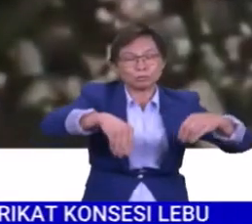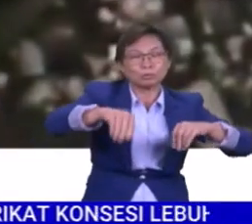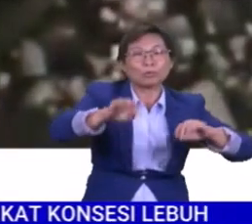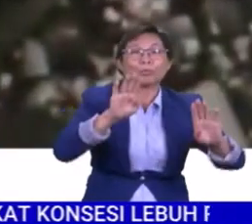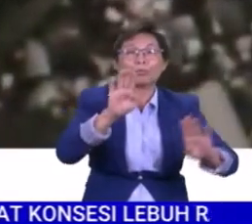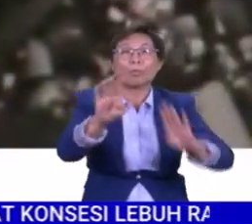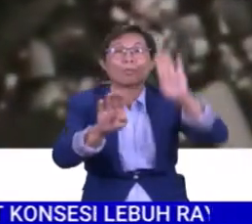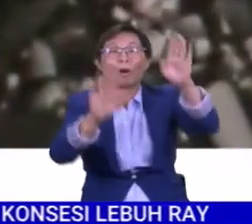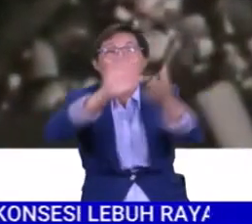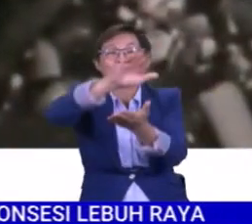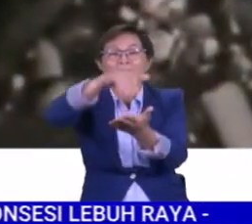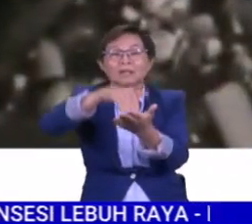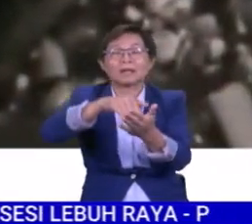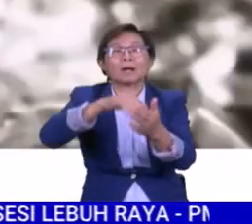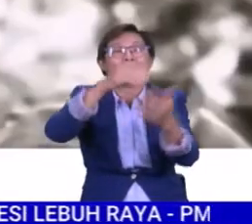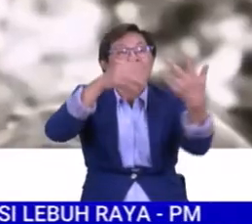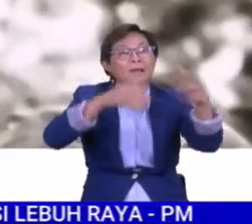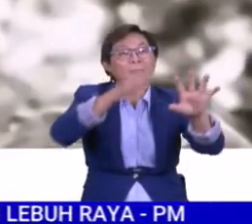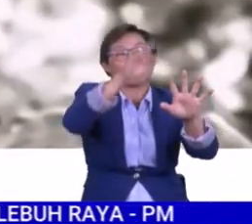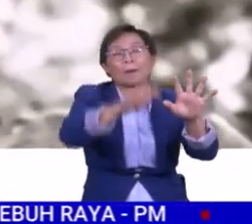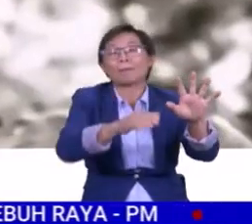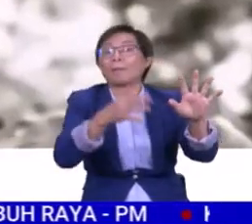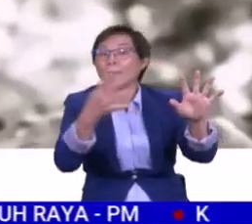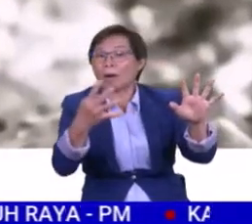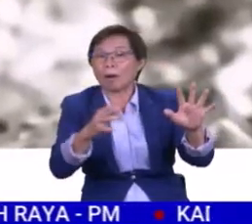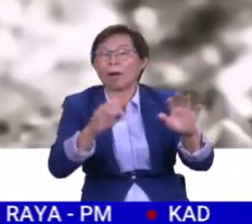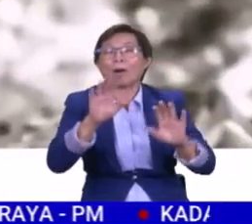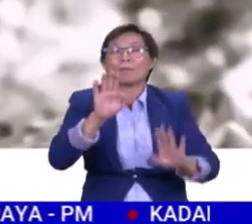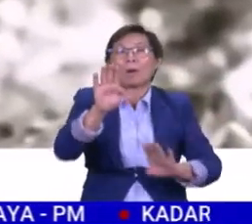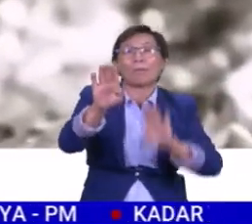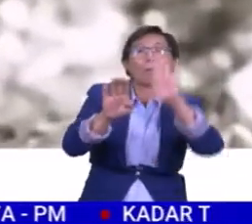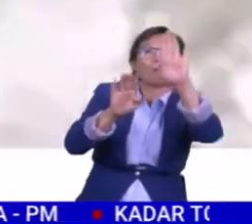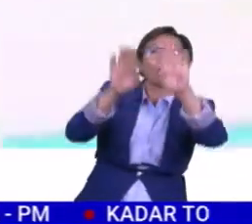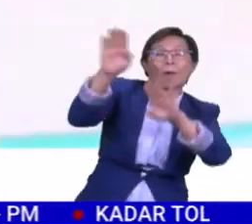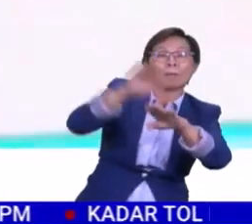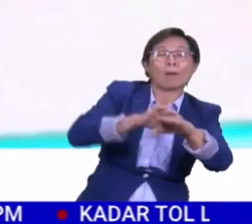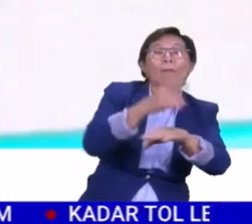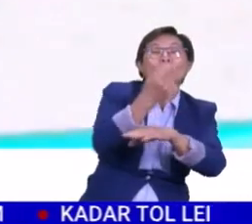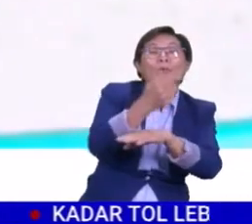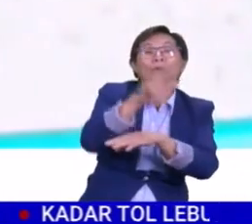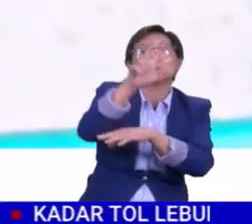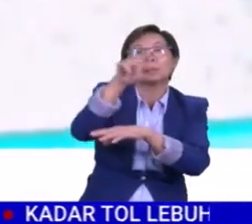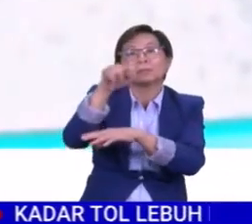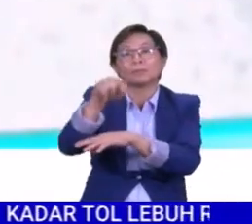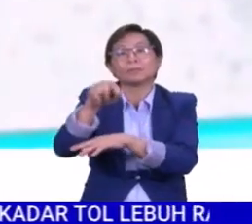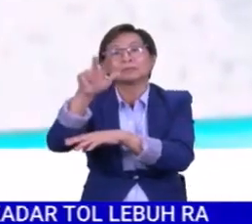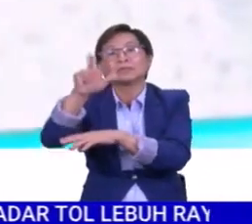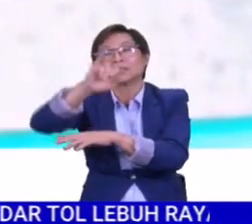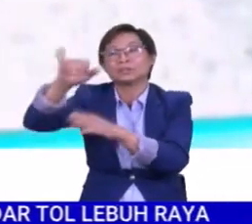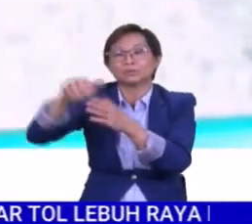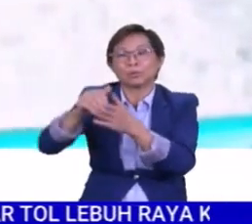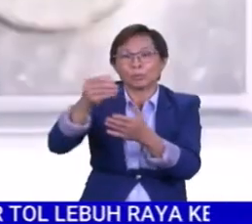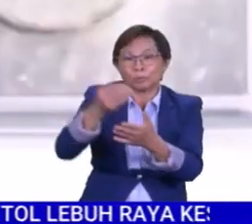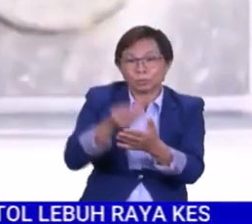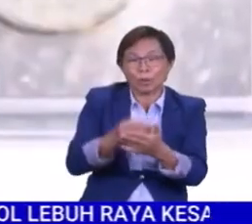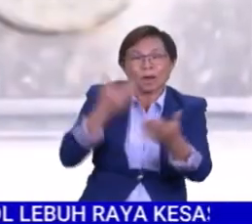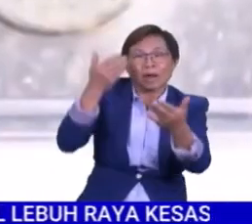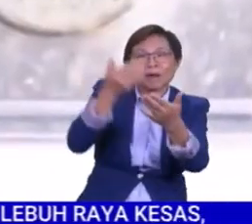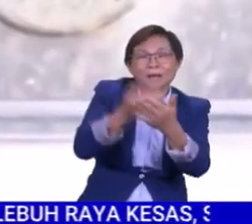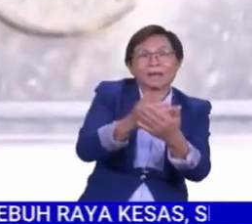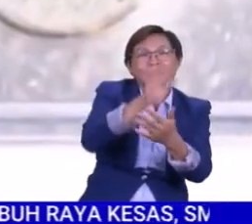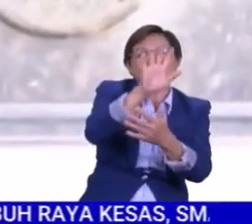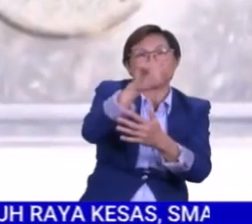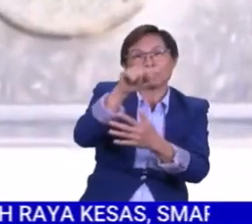pertengahan April ini menurut herbal Logan bonhams jadi lupa harga 33 juta lengket hingga